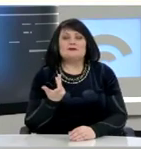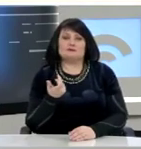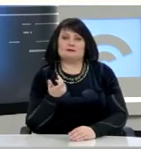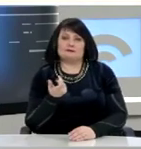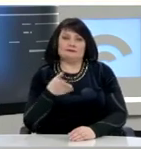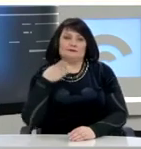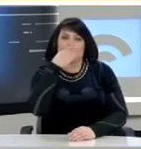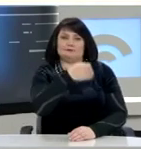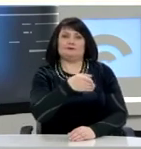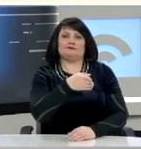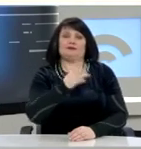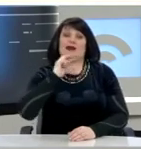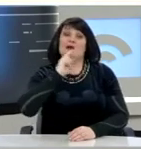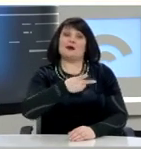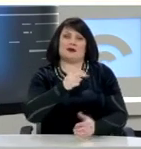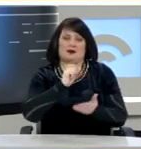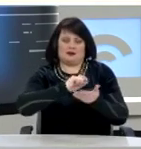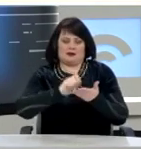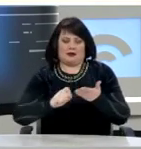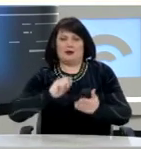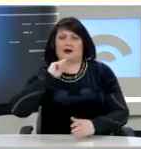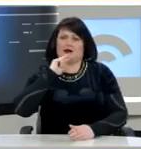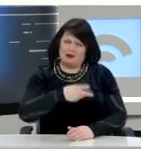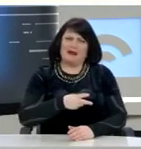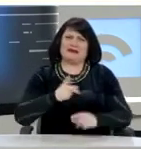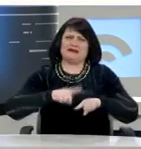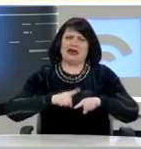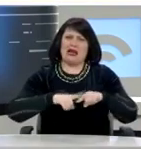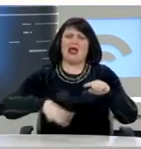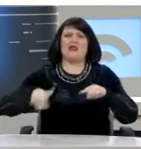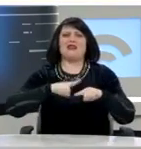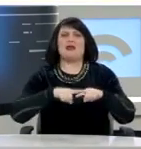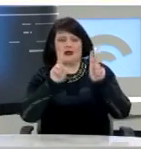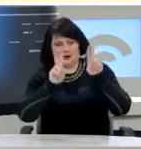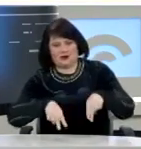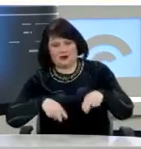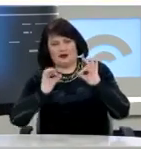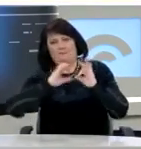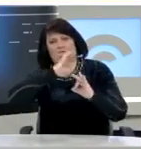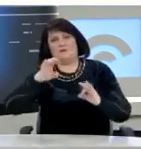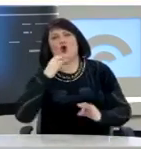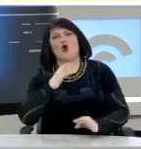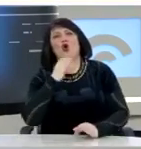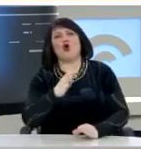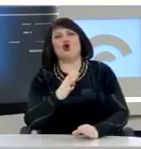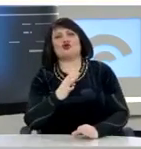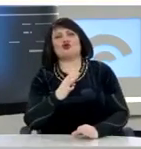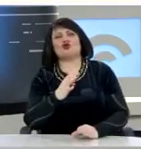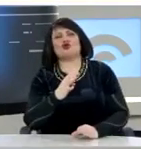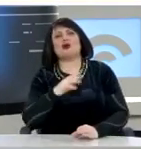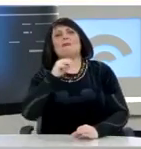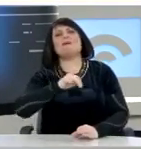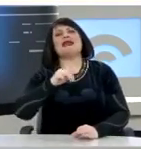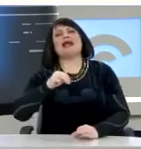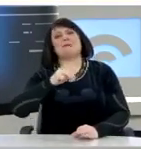στείλει απαντατική επιστολή και να σχολιάζει την κατοχύρωση της μακεδονικής γλώσσας και του ΜΚΜΚΤ